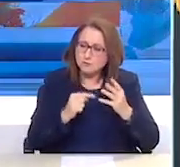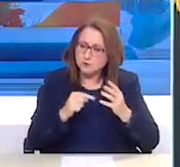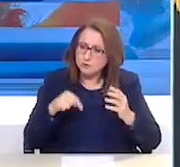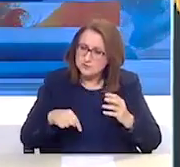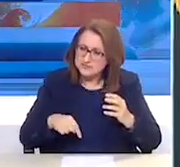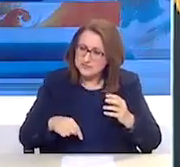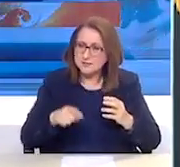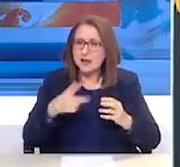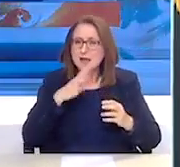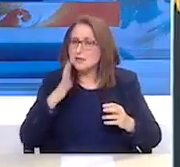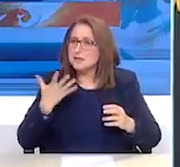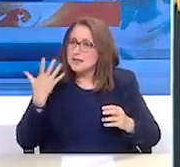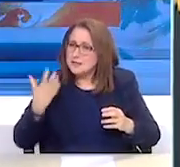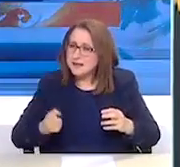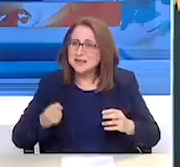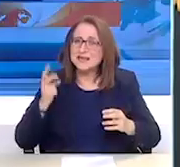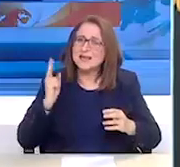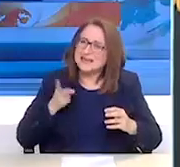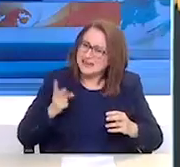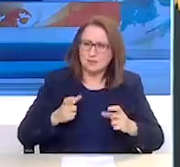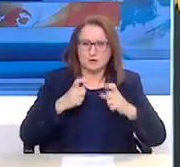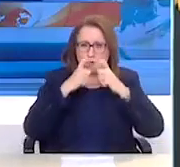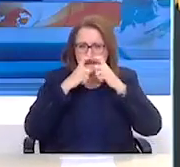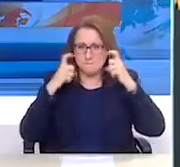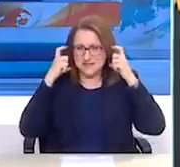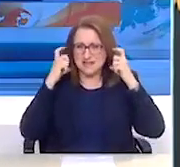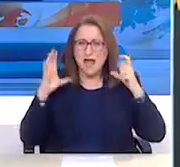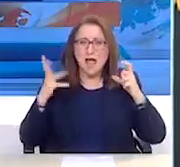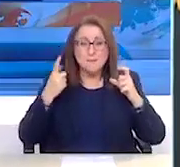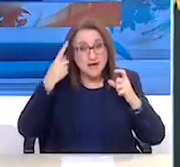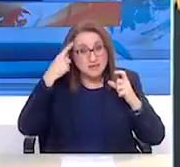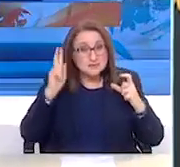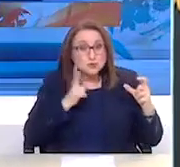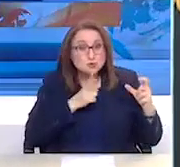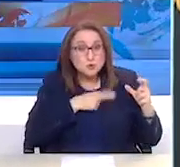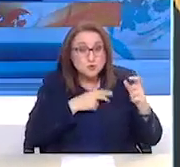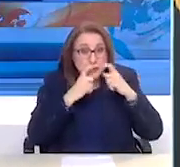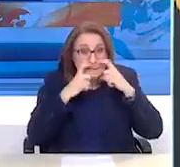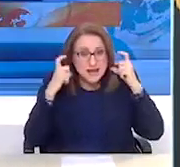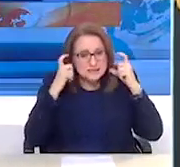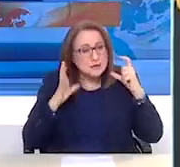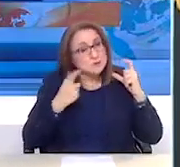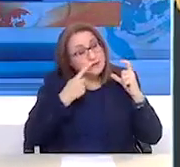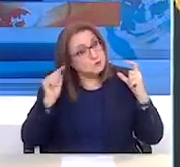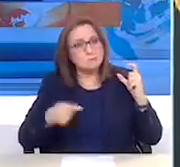χρήσης τέτοιων μαζικών μέτρων χωρίς τα κατάλληλα μέτρα υγιεινής, αλλά και να καταλαβαίνει κανείς τη χρησιμότητά τους.